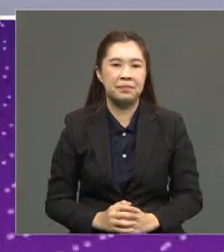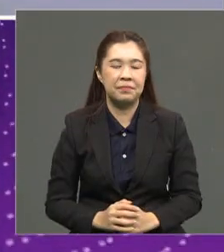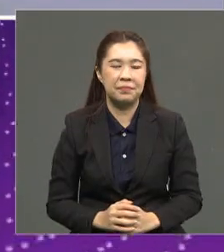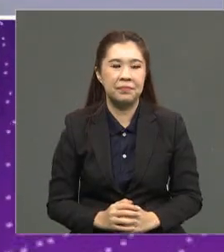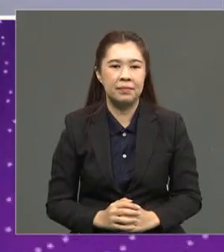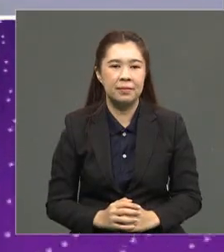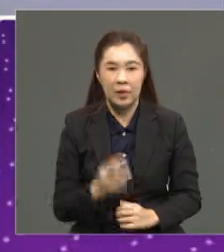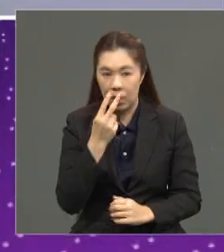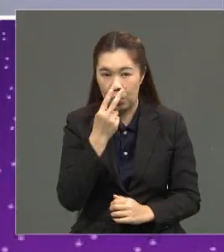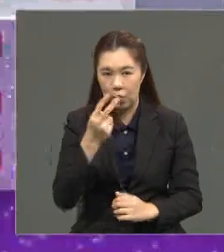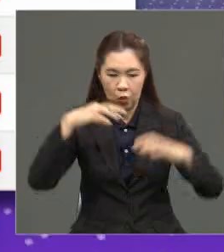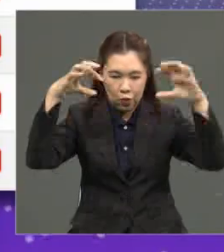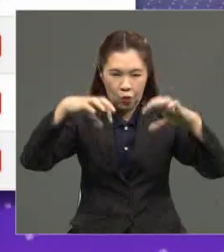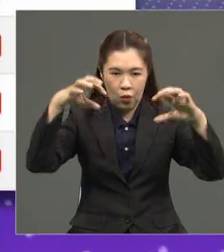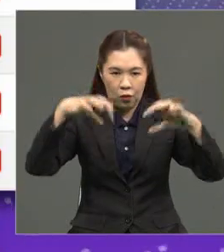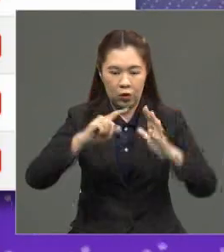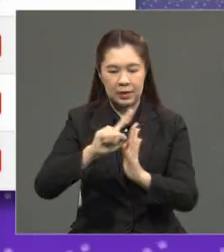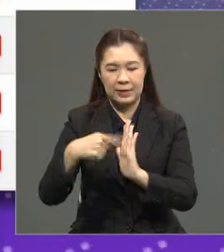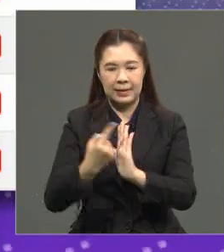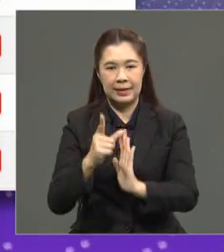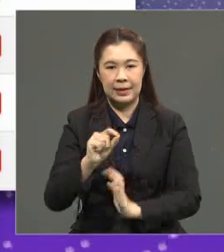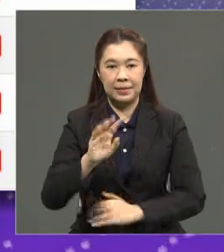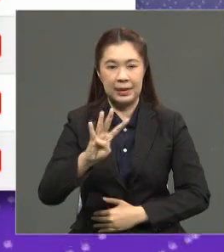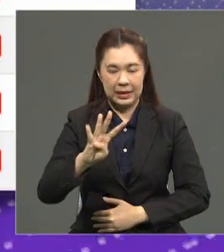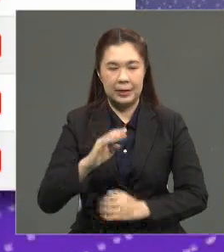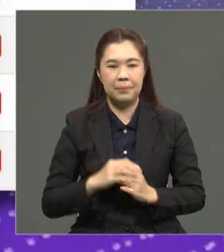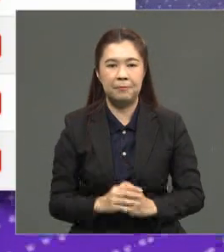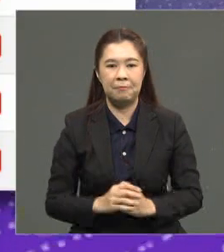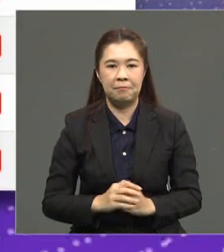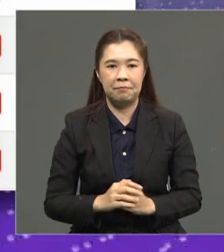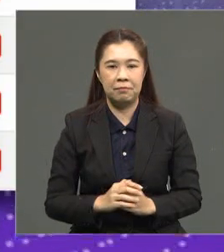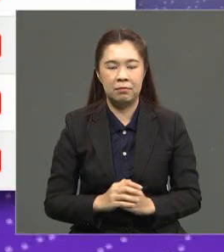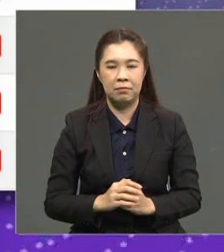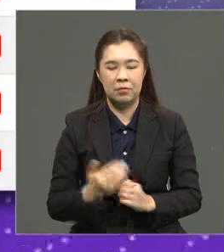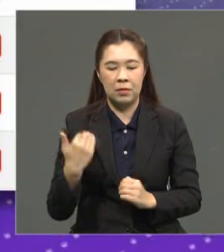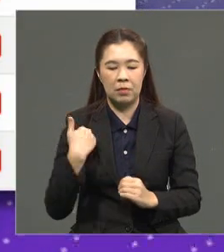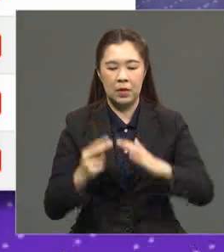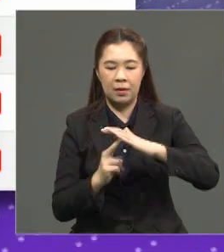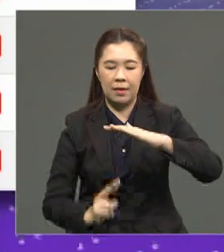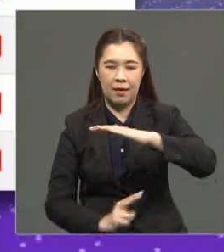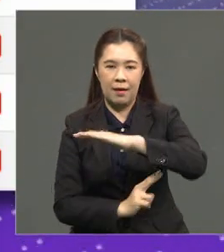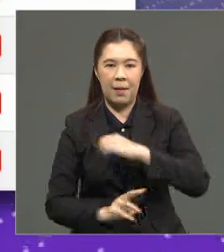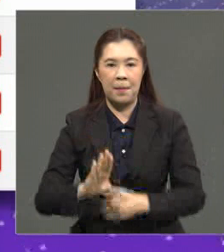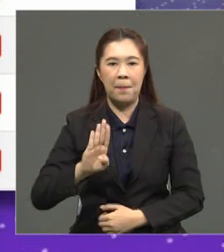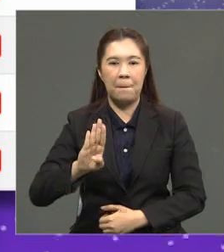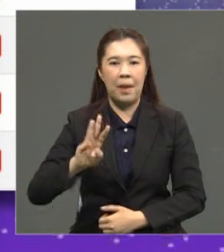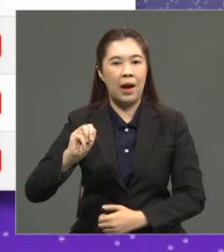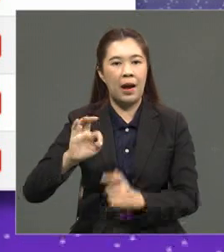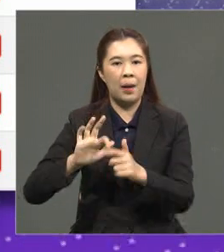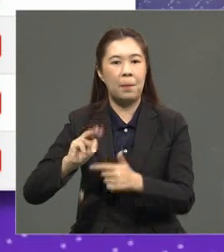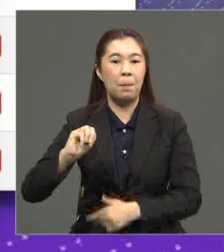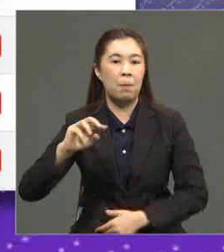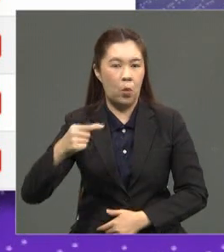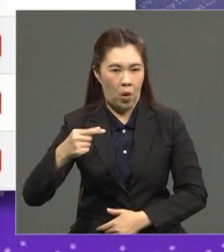ดูปริมาณฝนในรอบ 24ชมงกันครับมากที่สุดที่สถานีสะพานข้ามคลองบางม่วงอำเภอปากพยูนจังหวัด